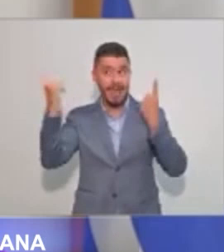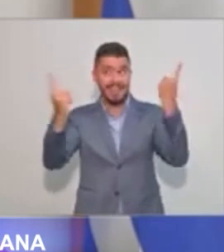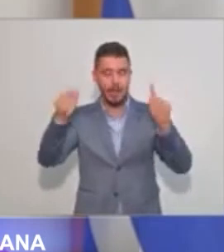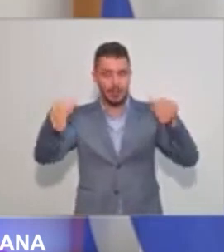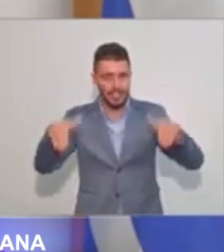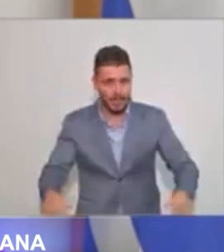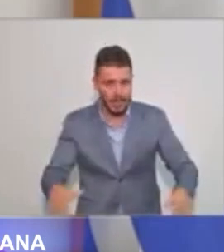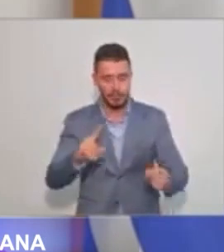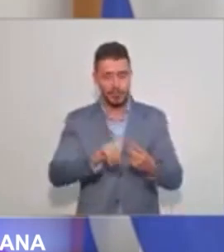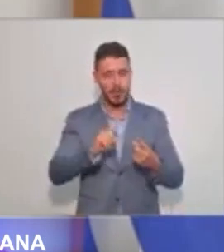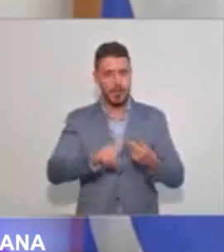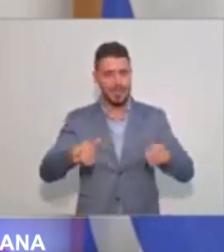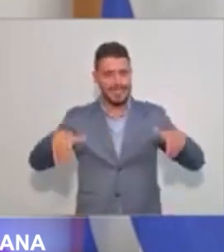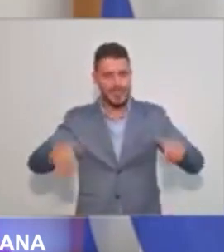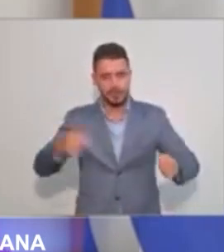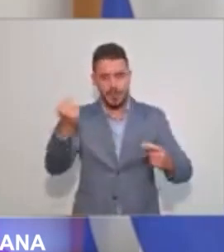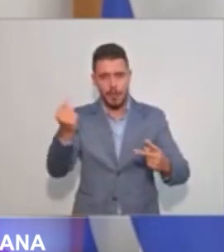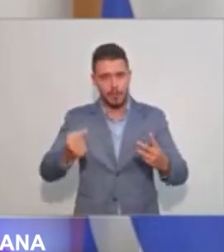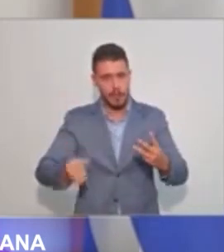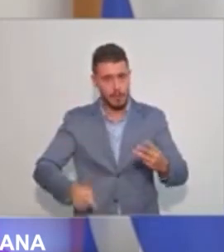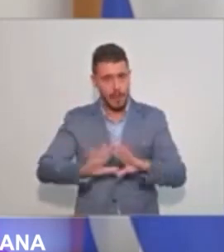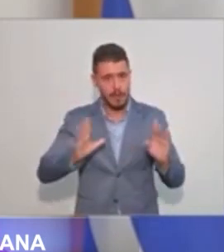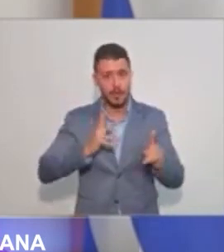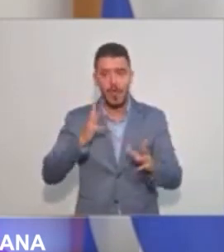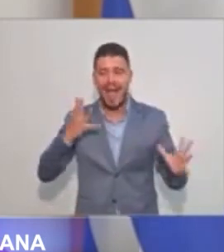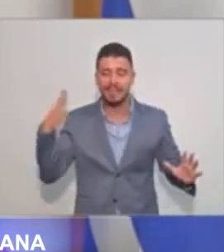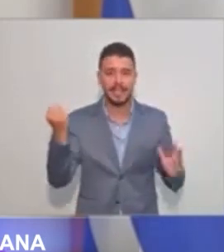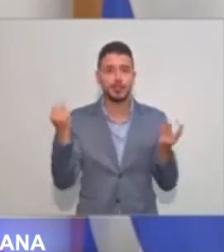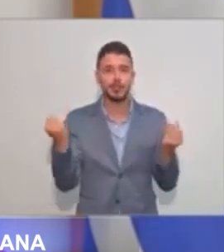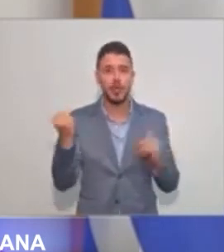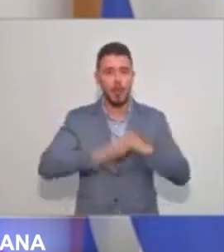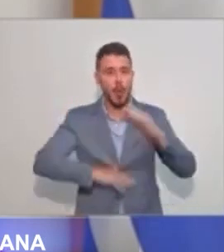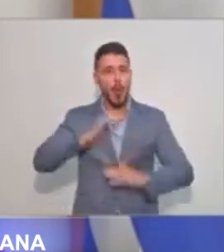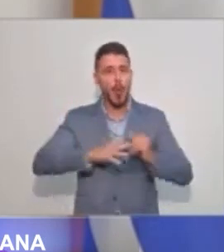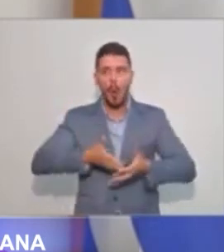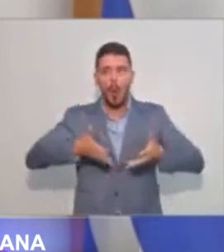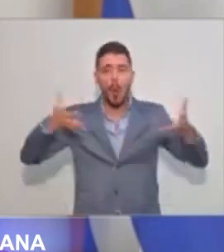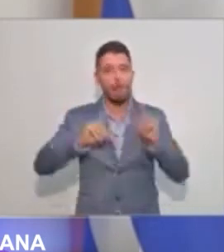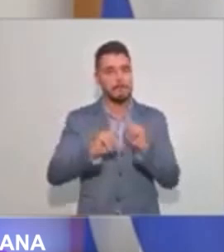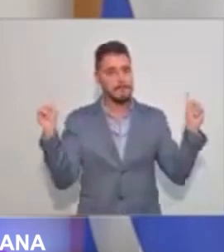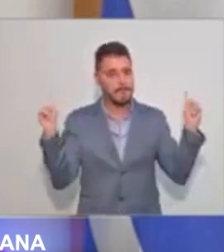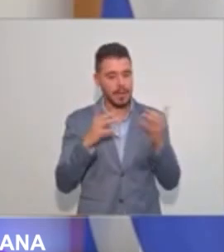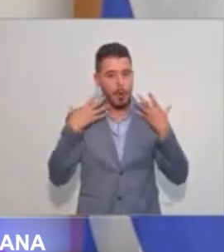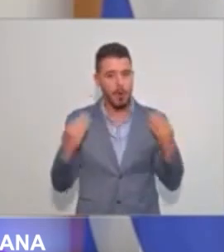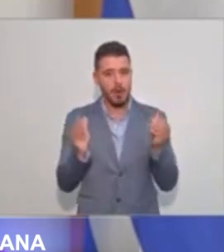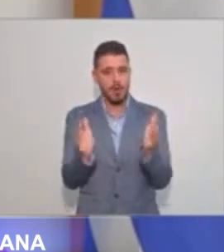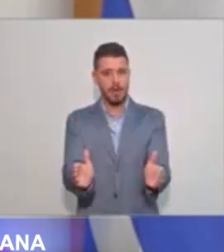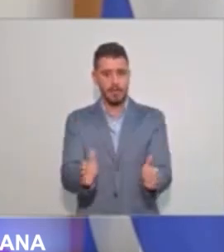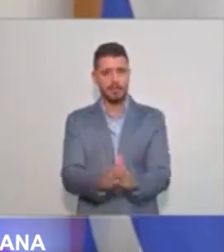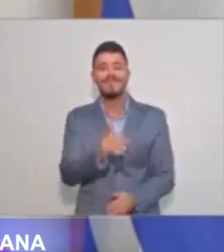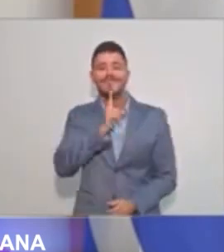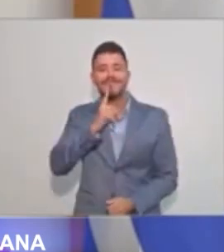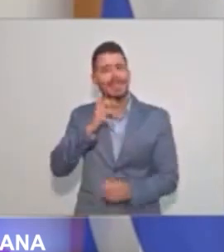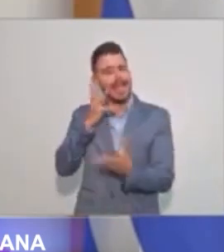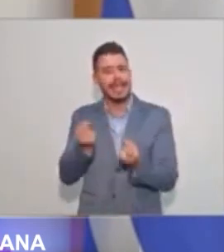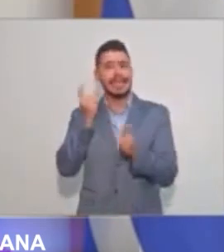με ρυθμισμένο και αυστηρά τηρούμενο πλαίσιο όρων δόμησης. Η ΑΕΠΑΤΕ διαχειρίστηκε και διαχειρίζεται μια πληθώρα άλλων